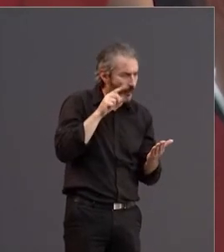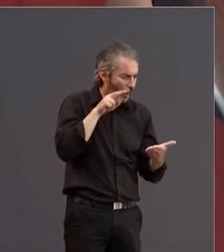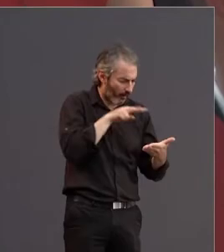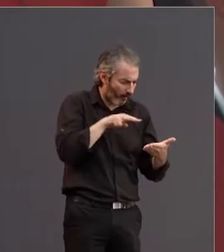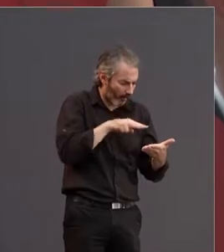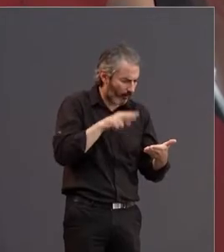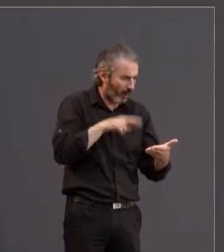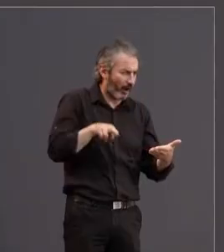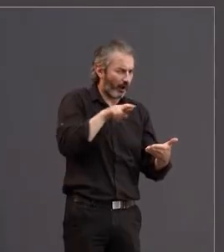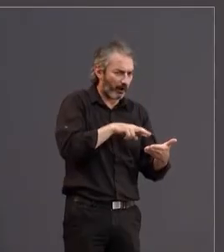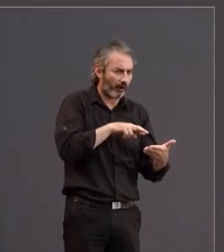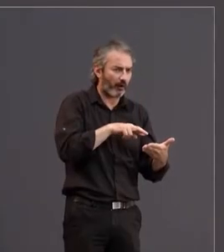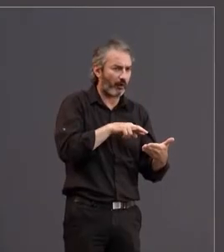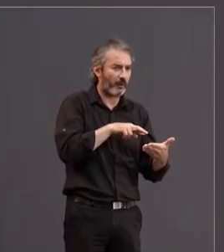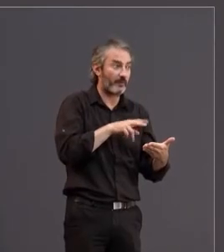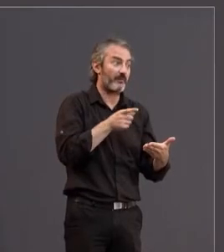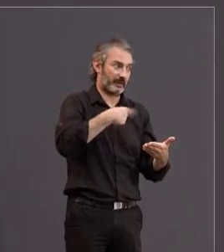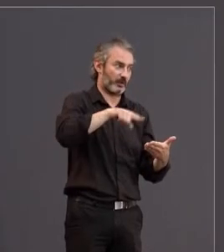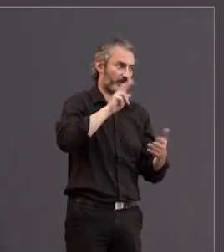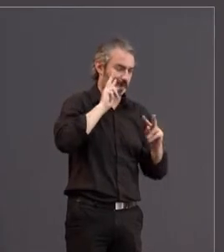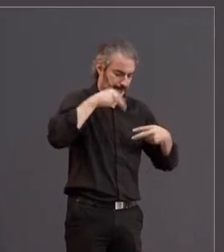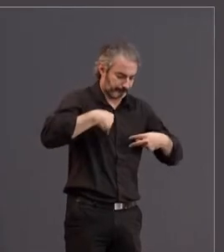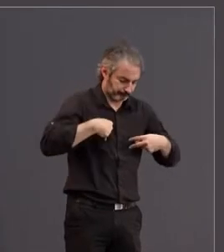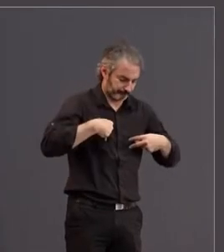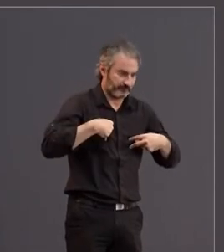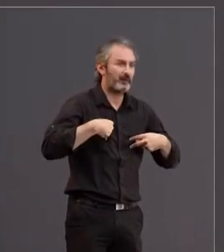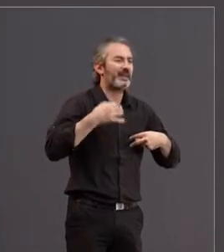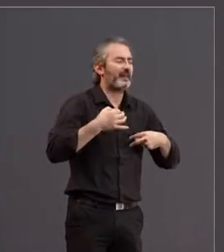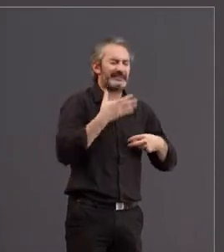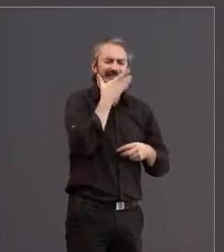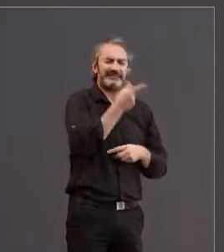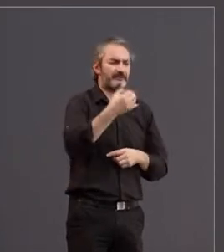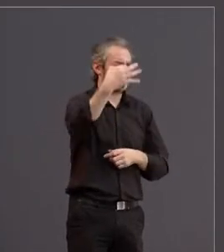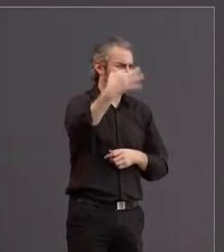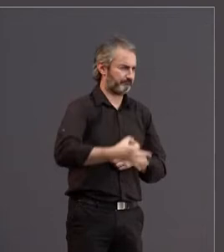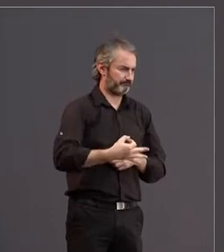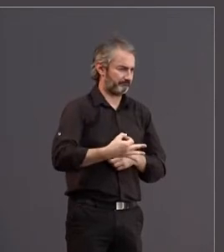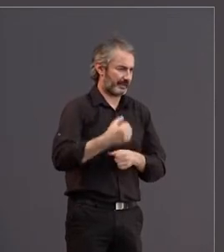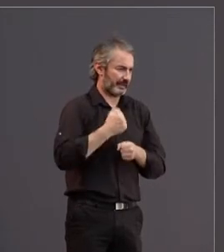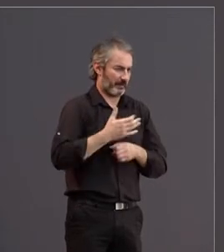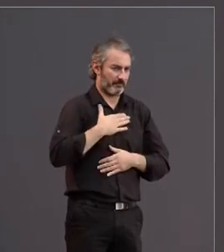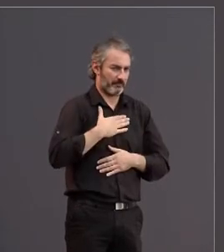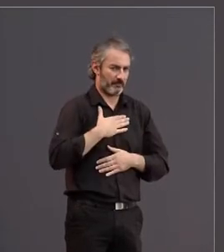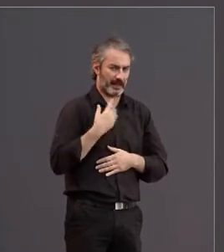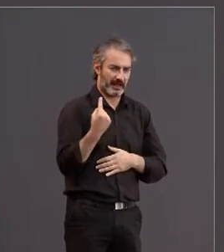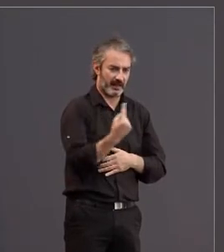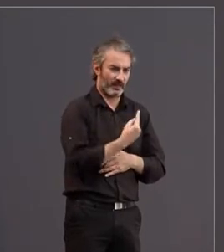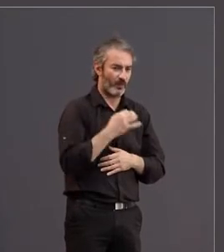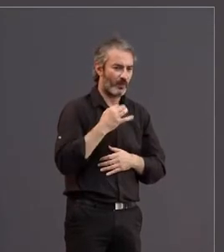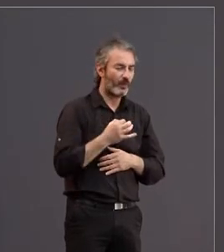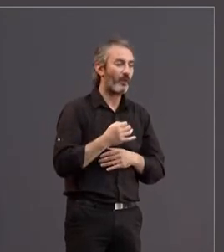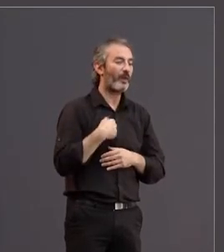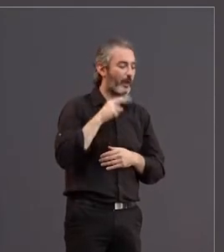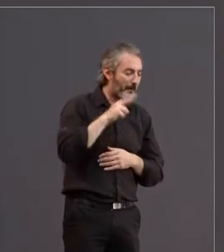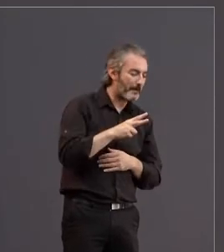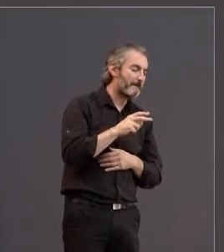que sapigueu, que sigueu conscients de la feina que heu fet, que sigueu sincers amb la vostra feina. Vaig dir el que estava